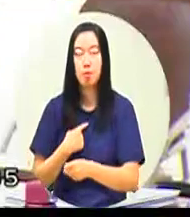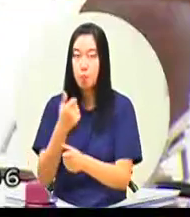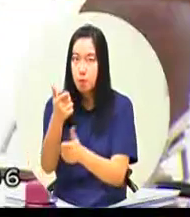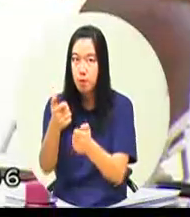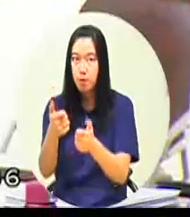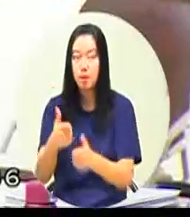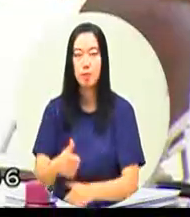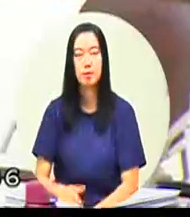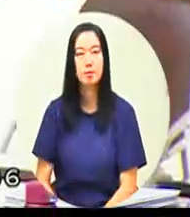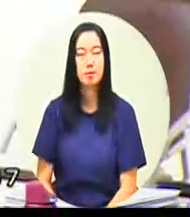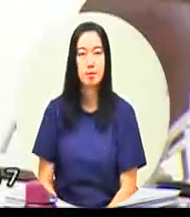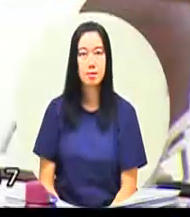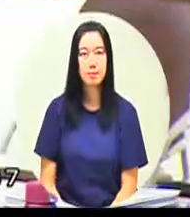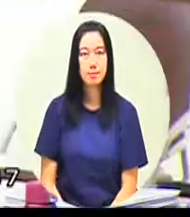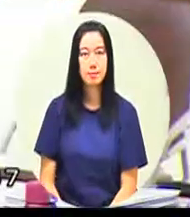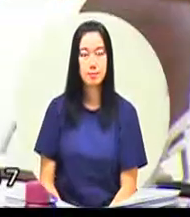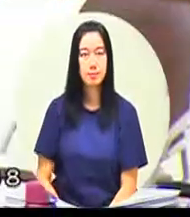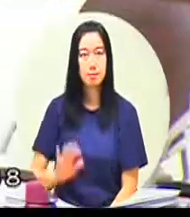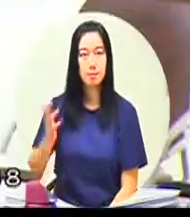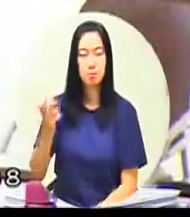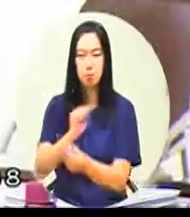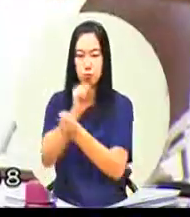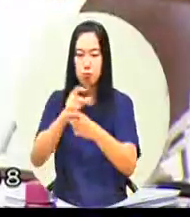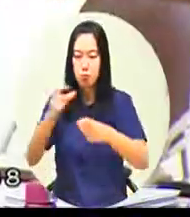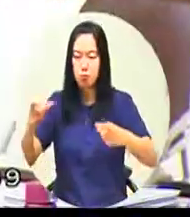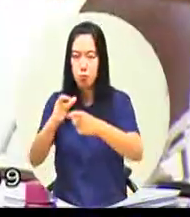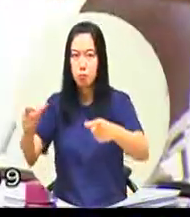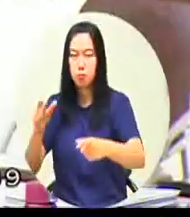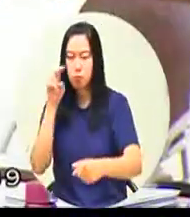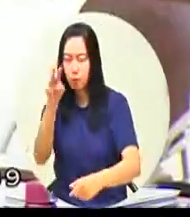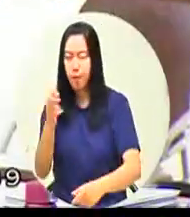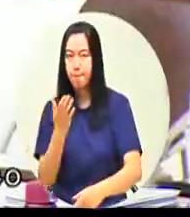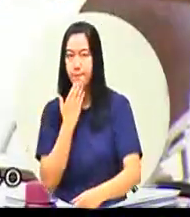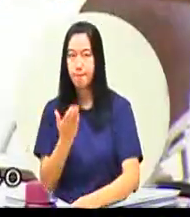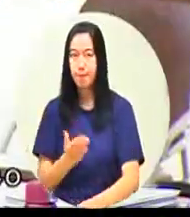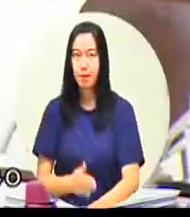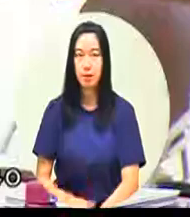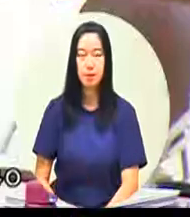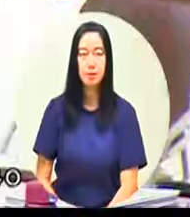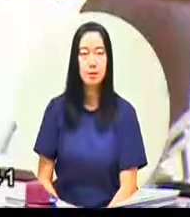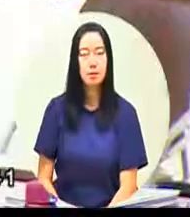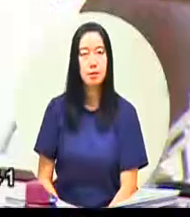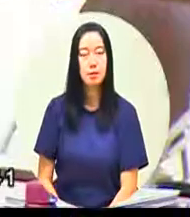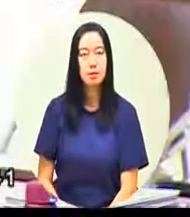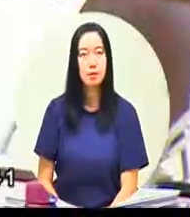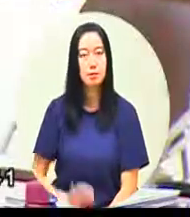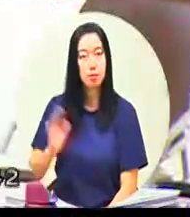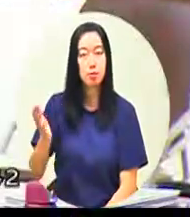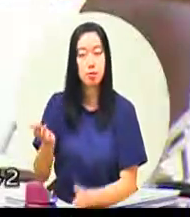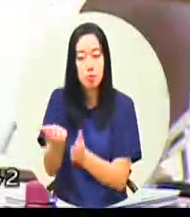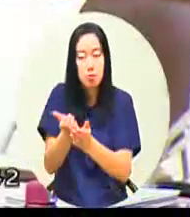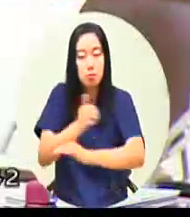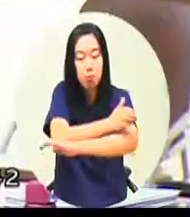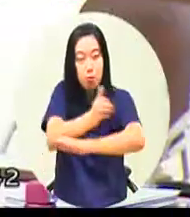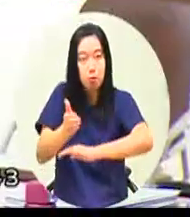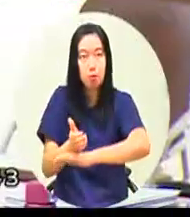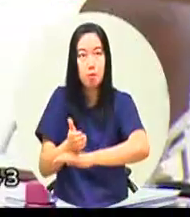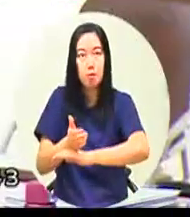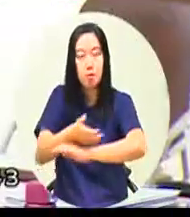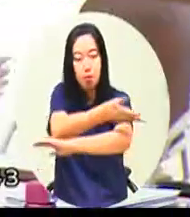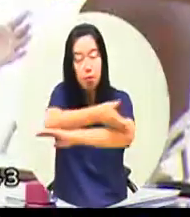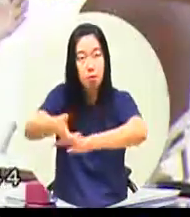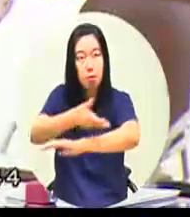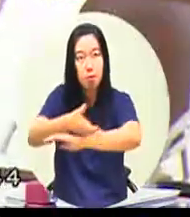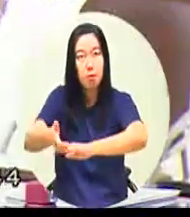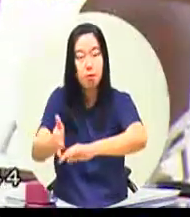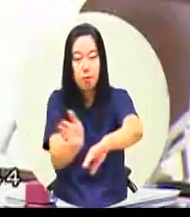是不要说木栈道看起来歹歹哦，这种会吓到人啊。尤其我们前镇河两岸哦，哇，这